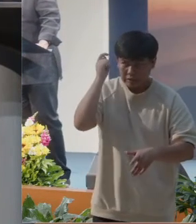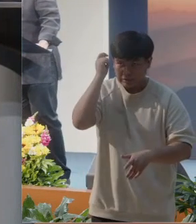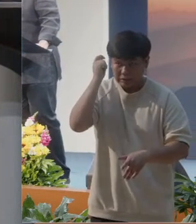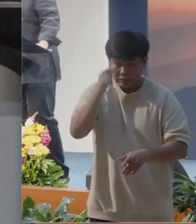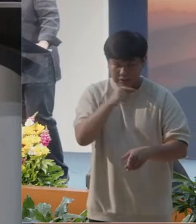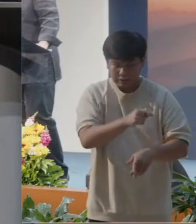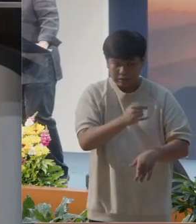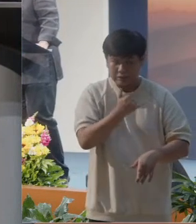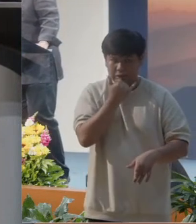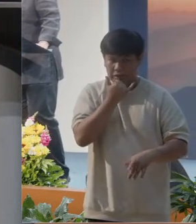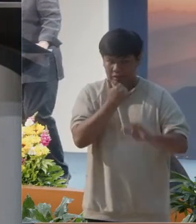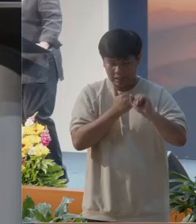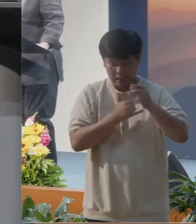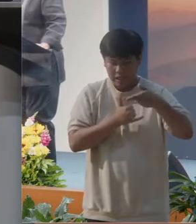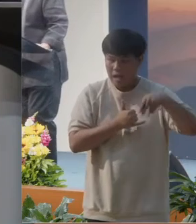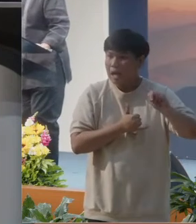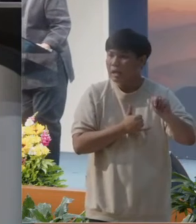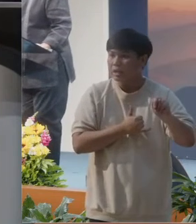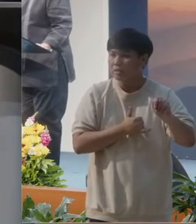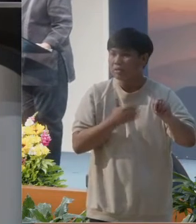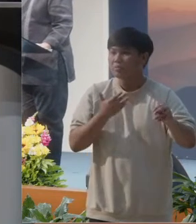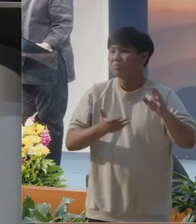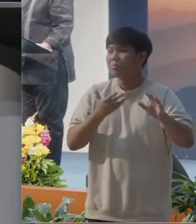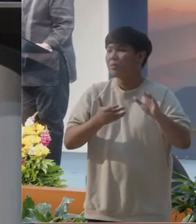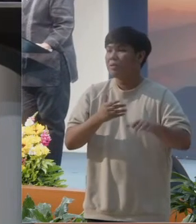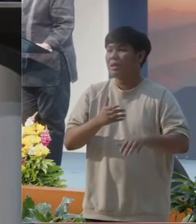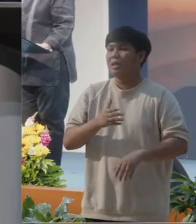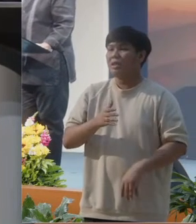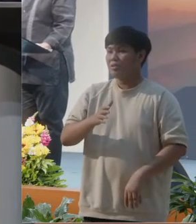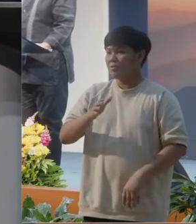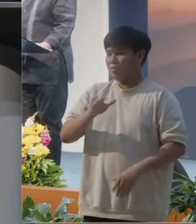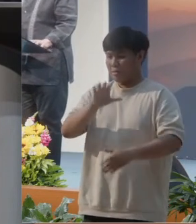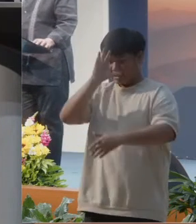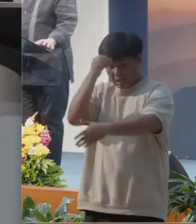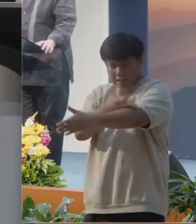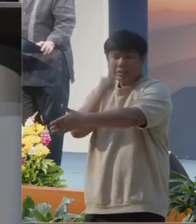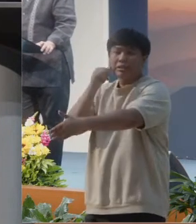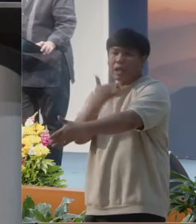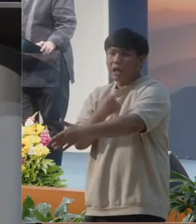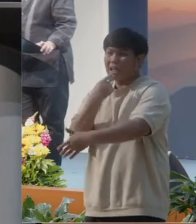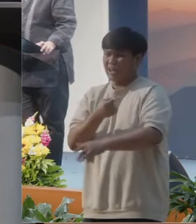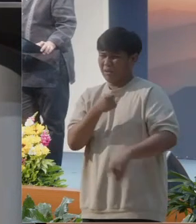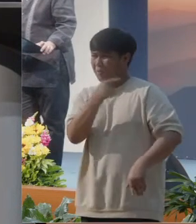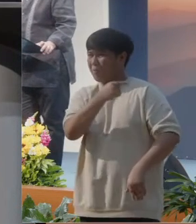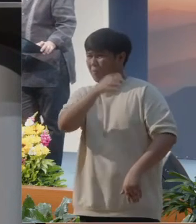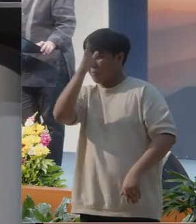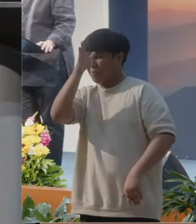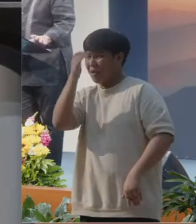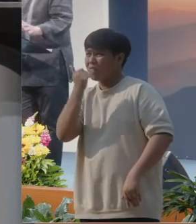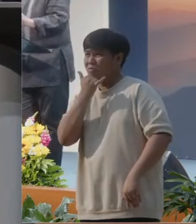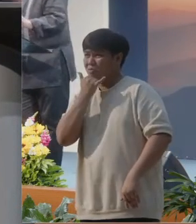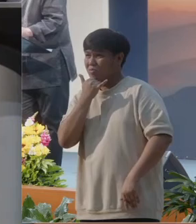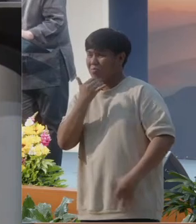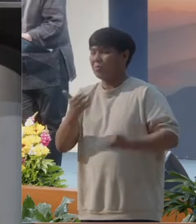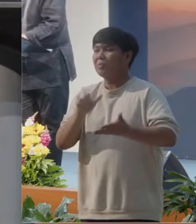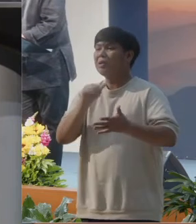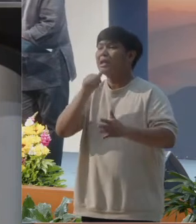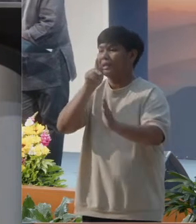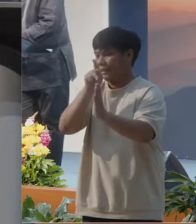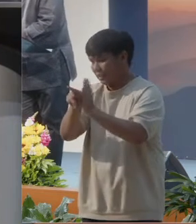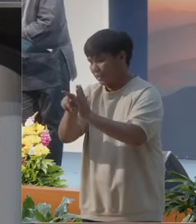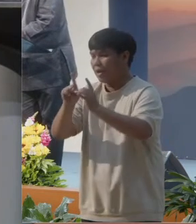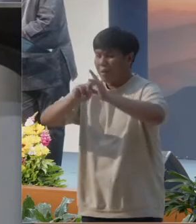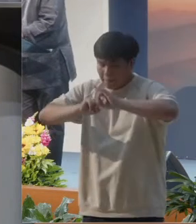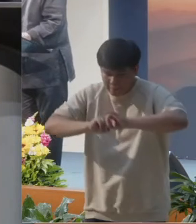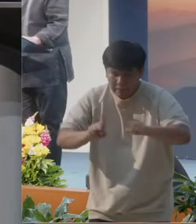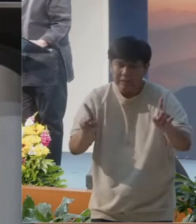nagsaksi ay ang kanyang mga anak. Kaya't hindi sila binato at tinupok sa apoy. Pero sabi ko nga po,